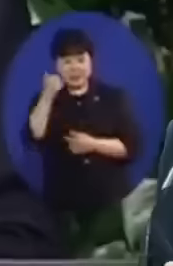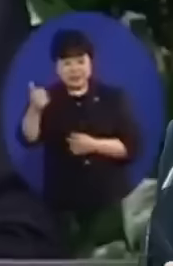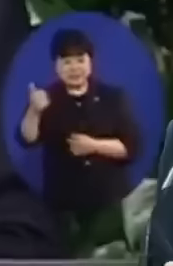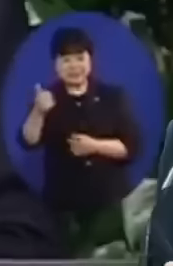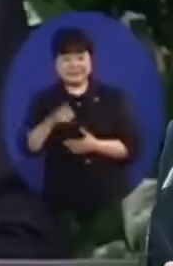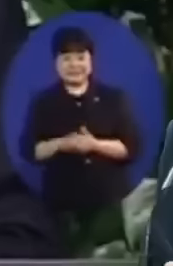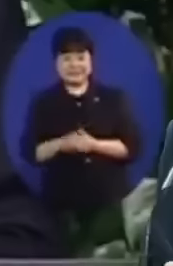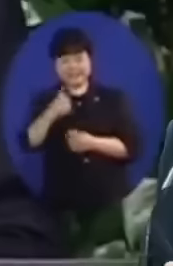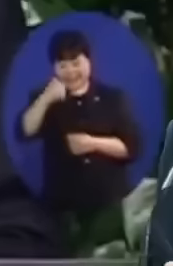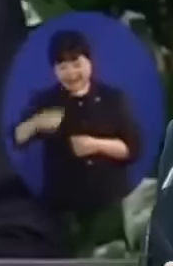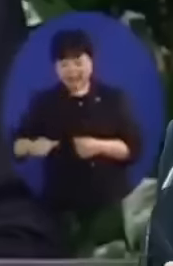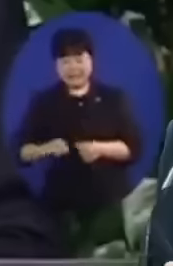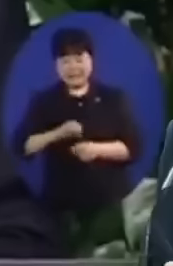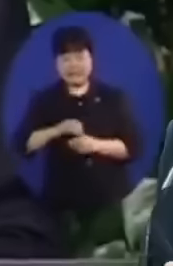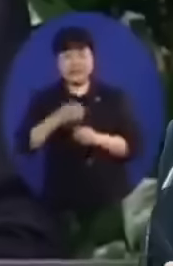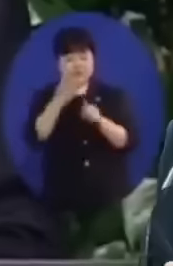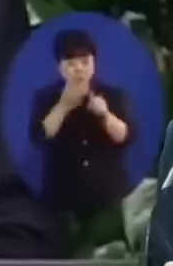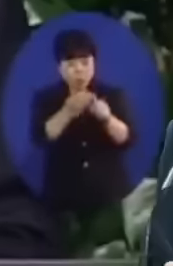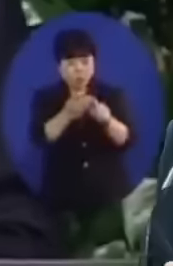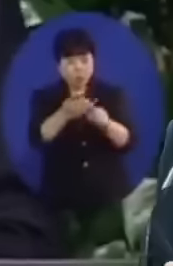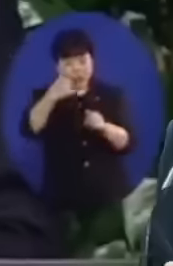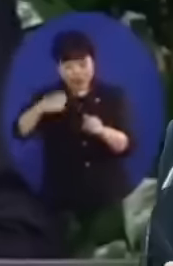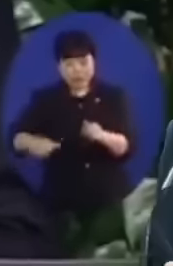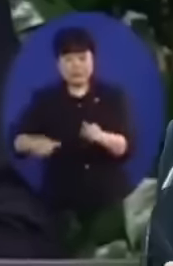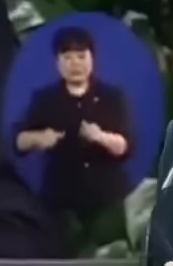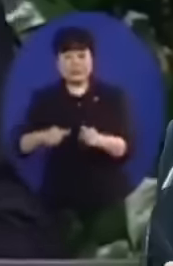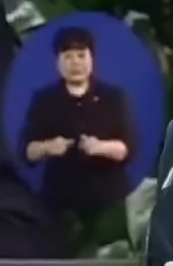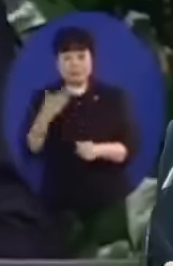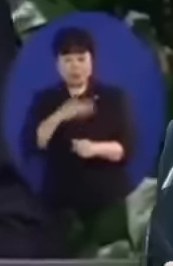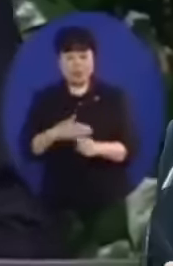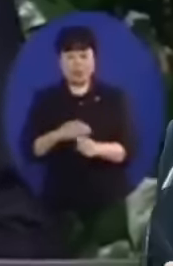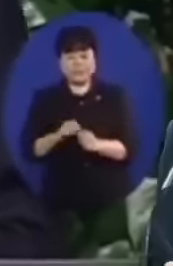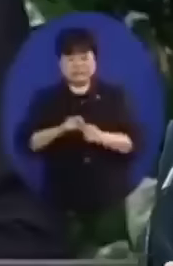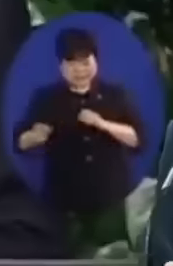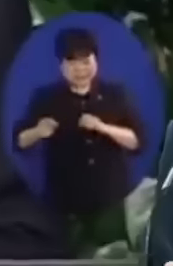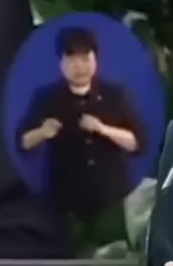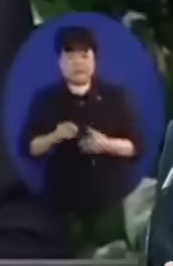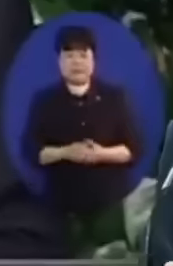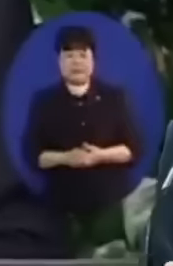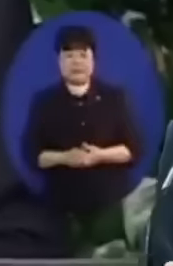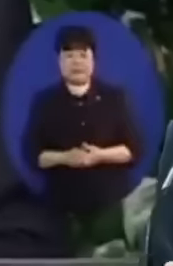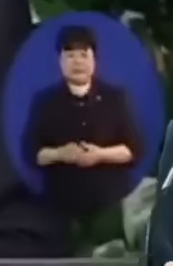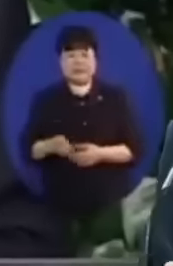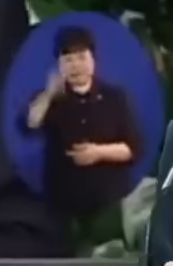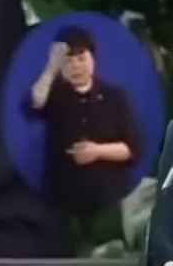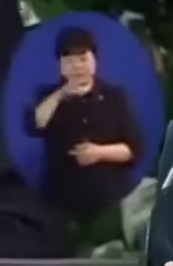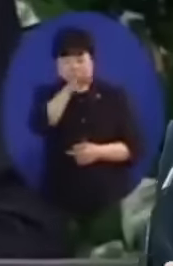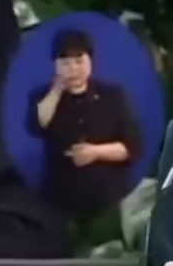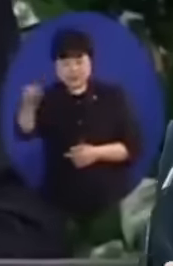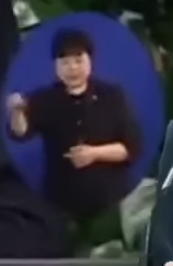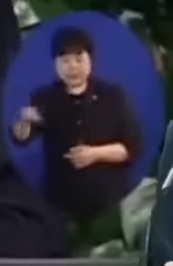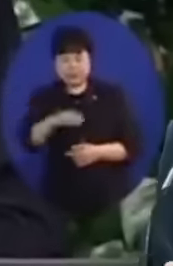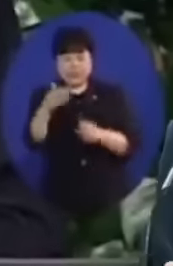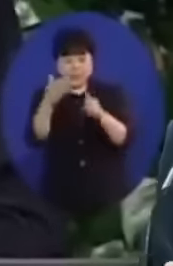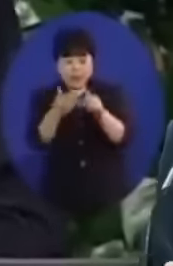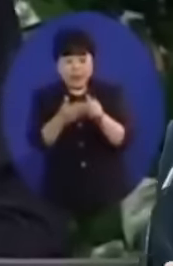아버지는 아들을 세상에 주셨고 아들은 몸을 찢어서 갈보리 십자가에서